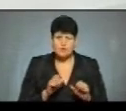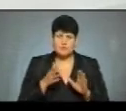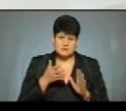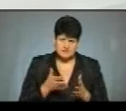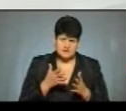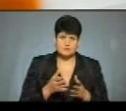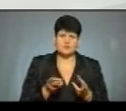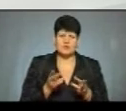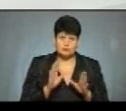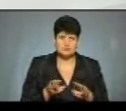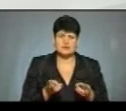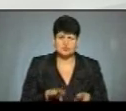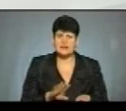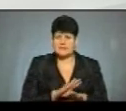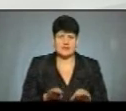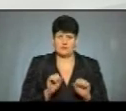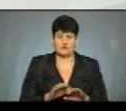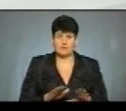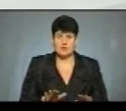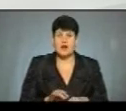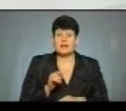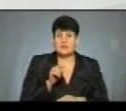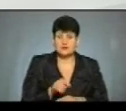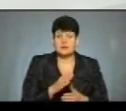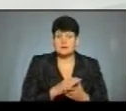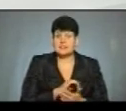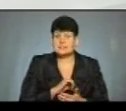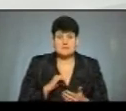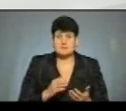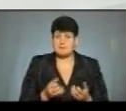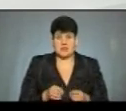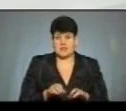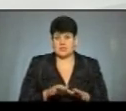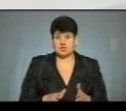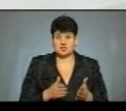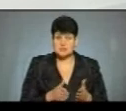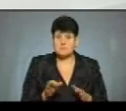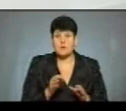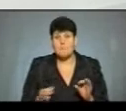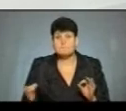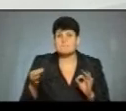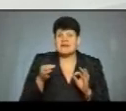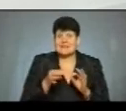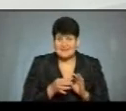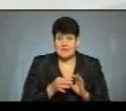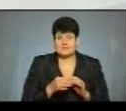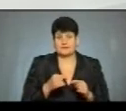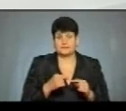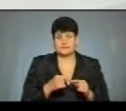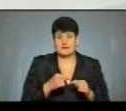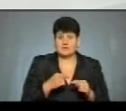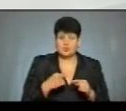можуть залишитися неспроможними? Цілком вірно, але вони мають самі прийняти рішення про приєднання до тих чи інших